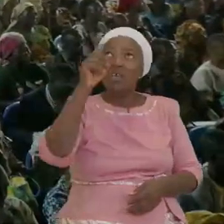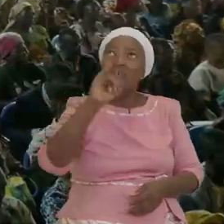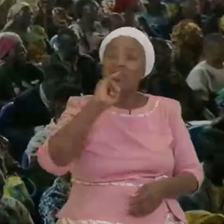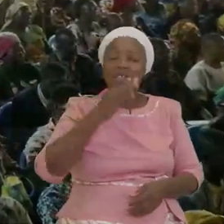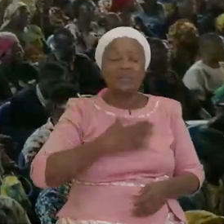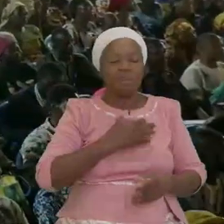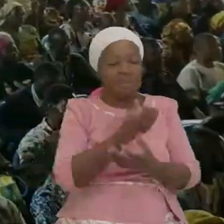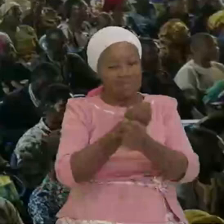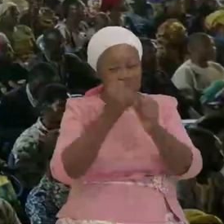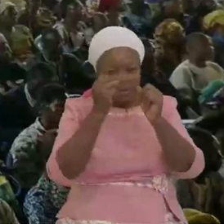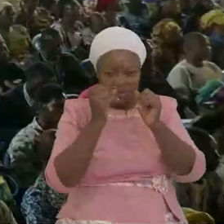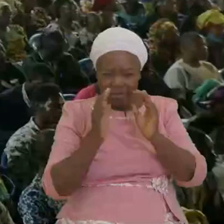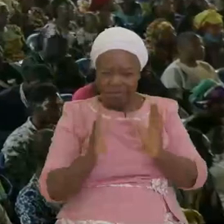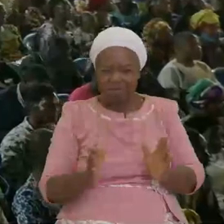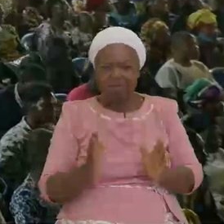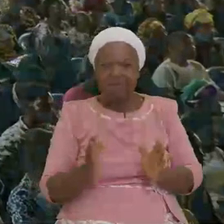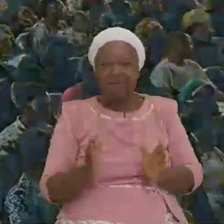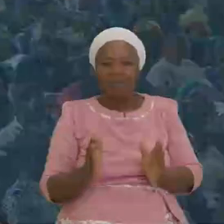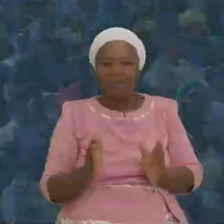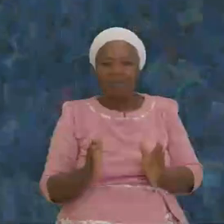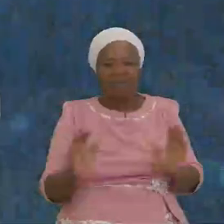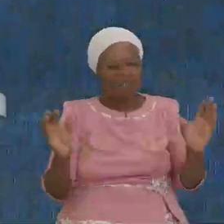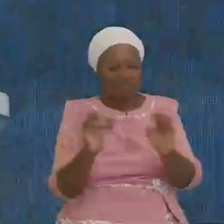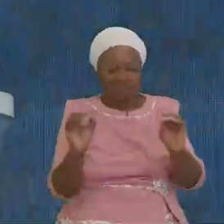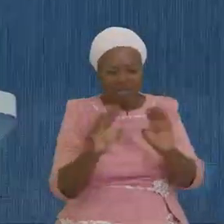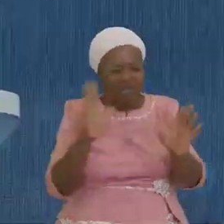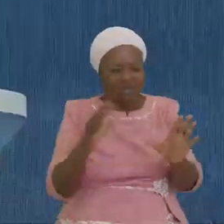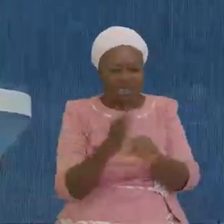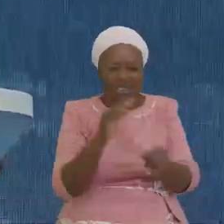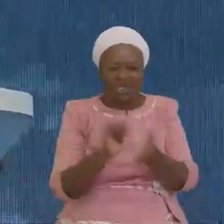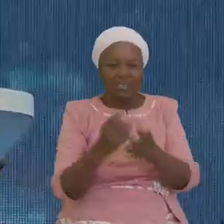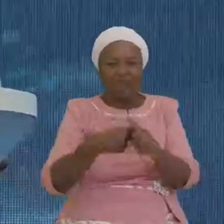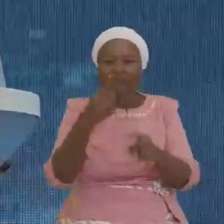Croyez seulement, il est mon sauveur.